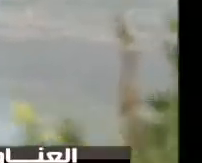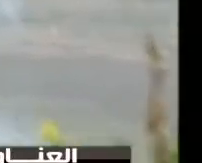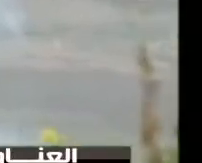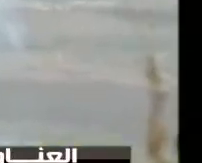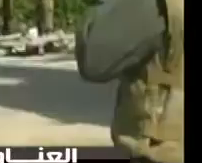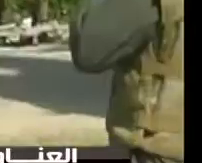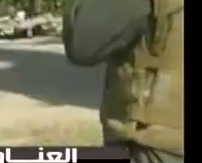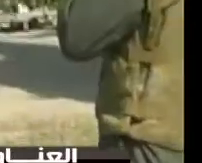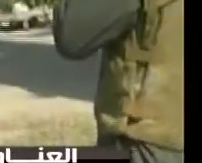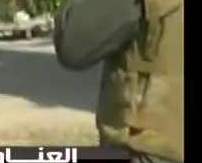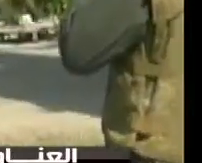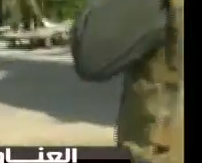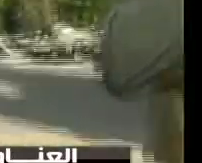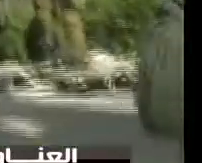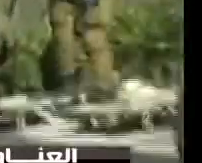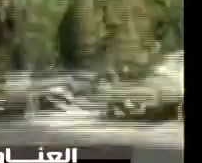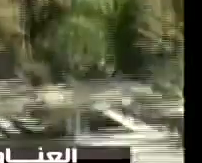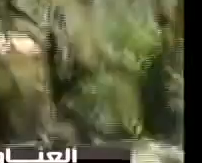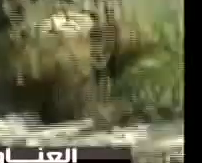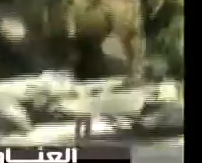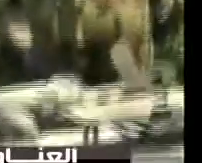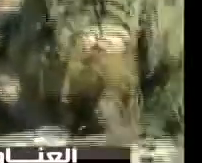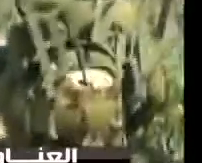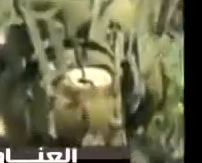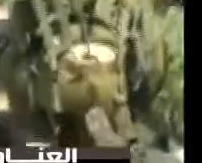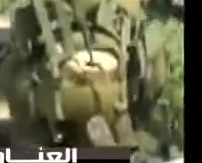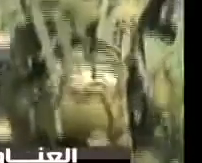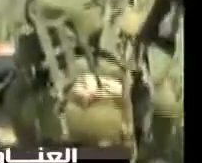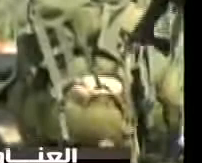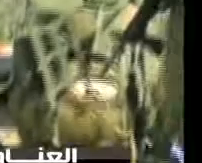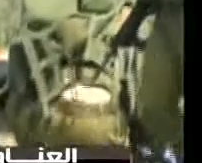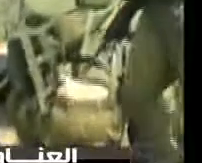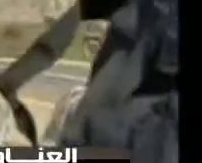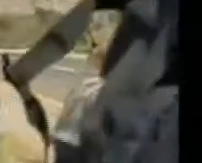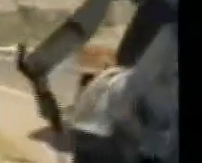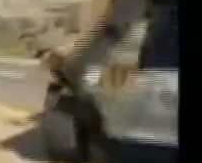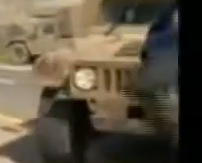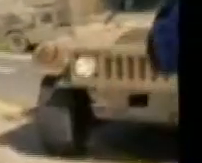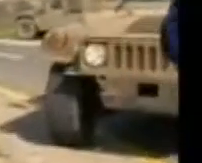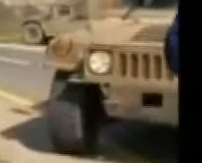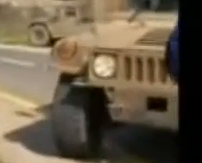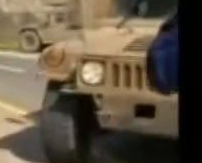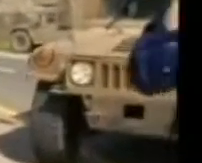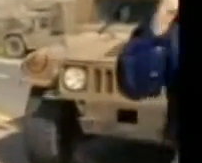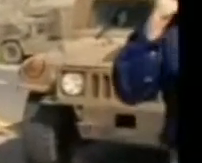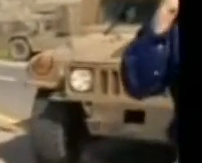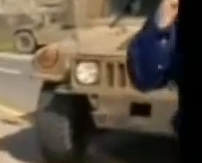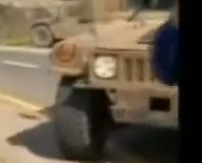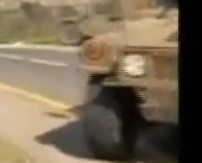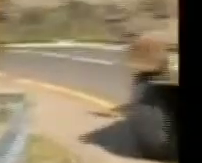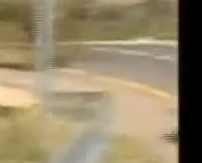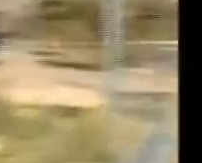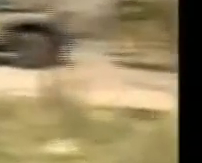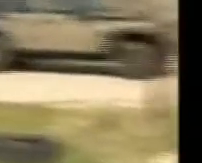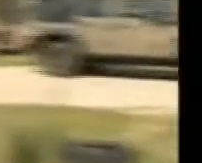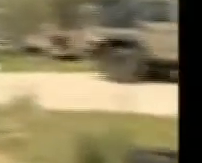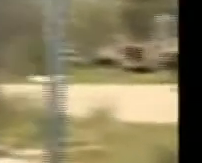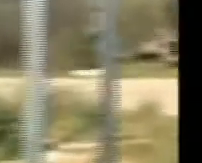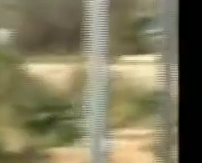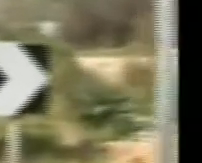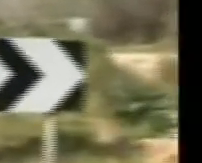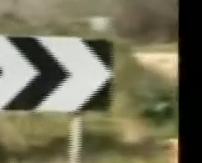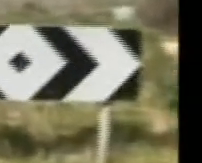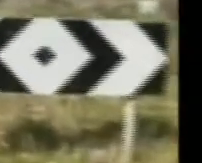تعزيزات للجيش الإسرائيلي على الحدود مع لبنان بعد استهداف حزب الله دورية إسرائيلية في مزارع شبعة، وأنباء عن سقوط قتلى.